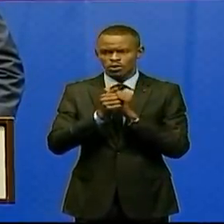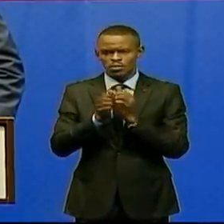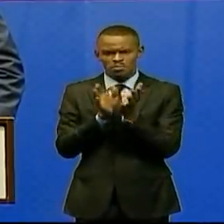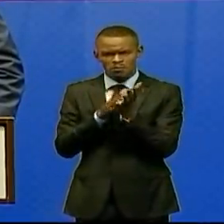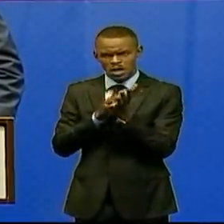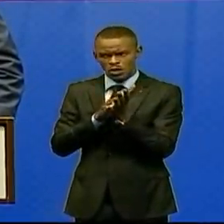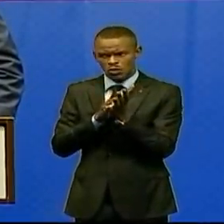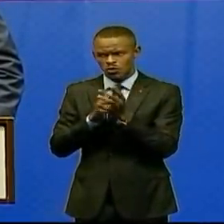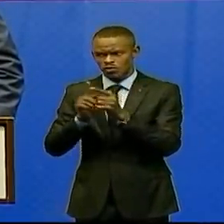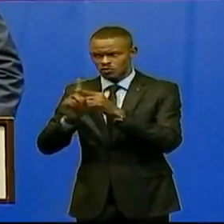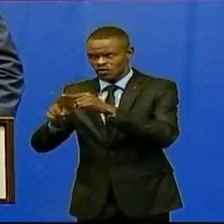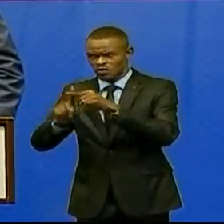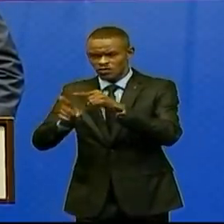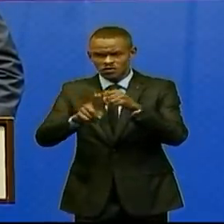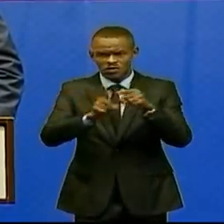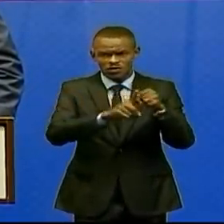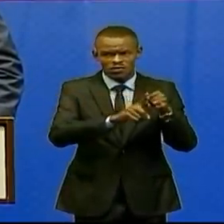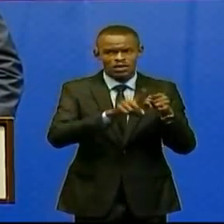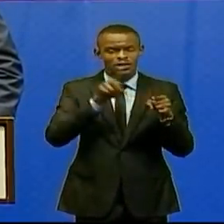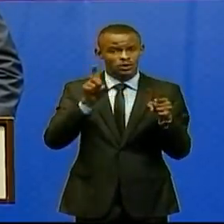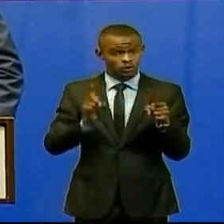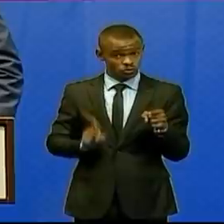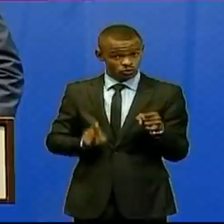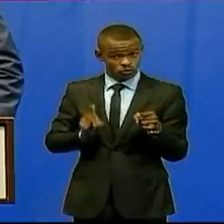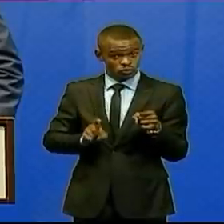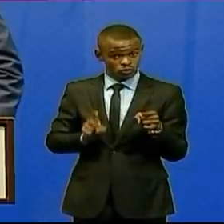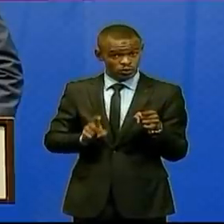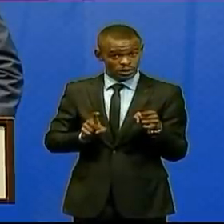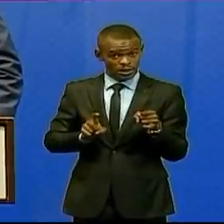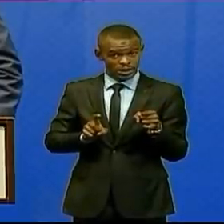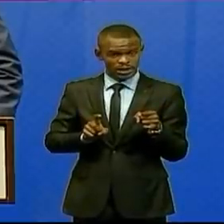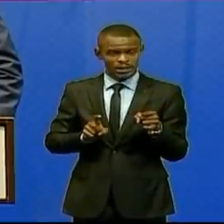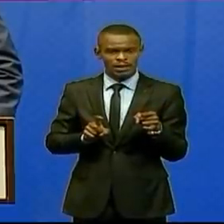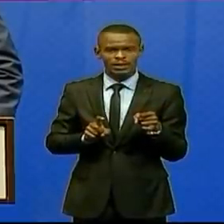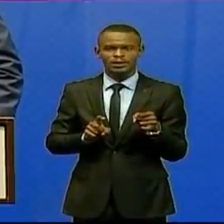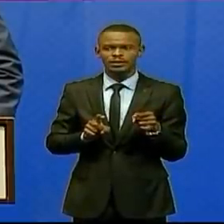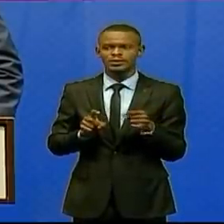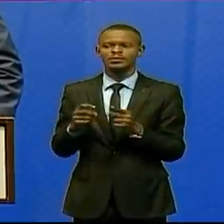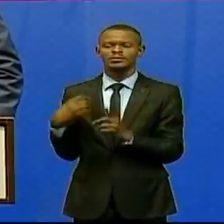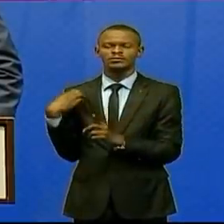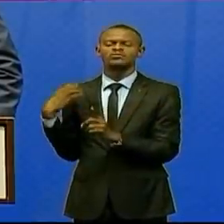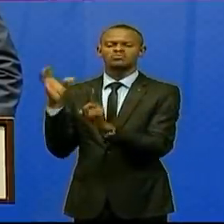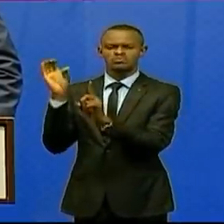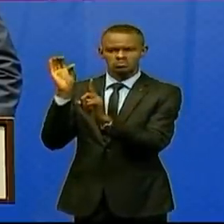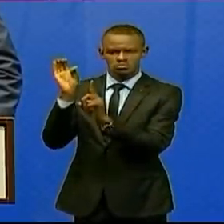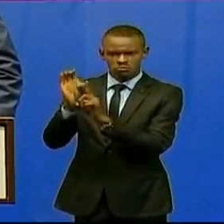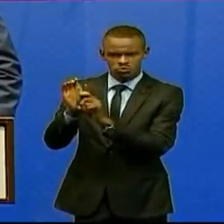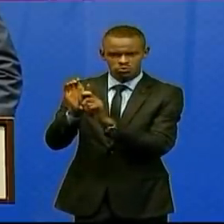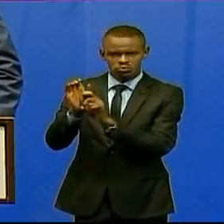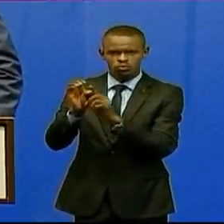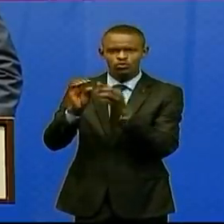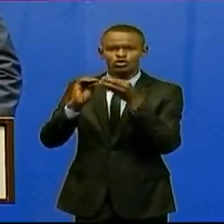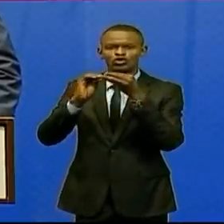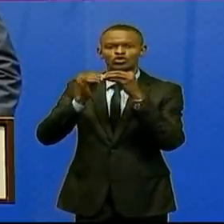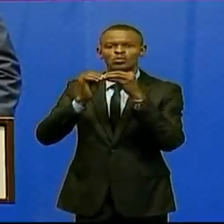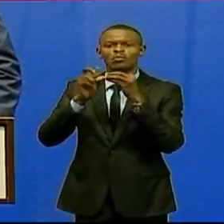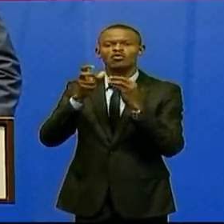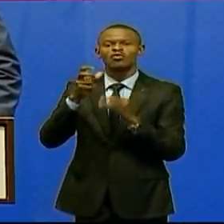de la mission diligente à travers le pays en janvier 2022 indique un effectif